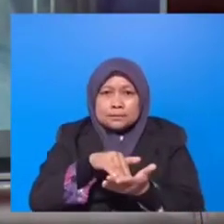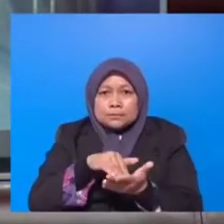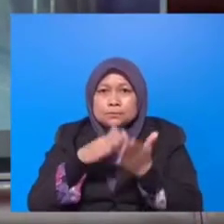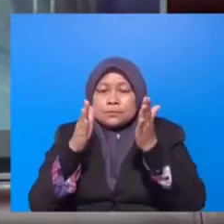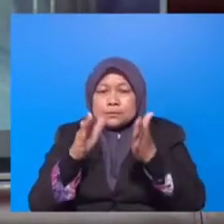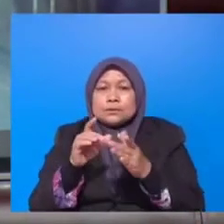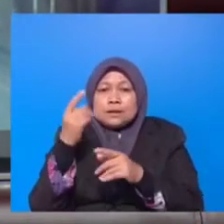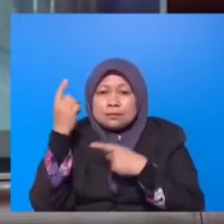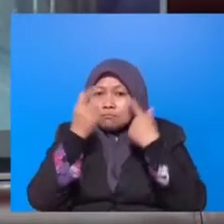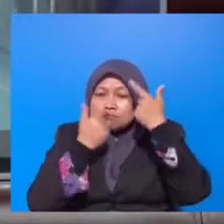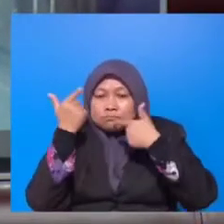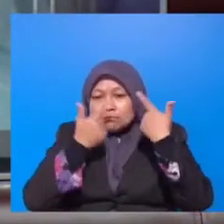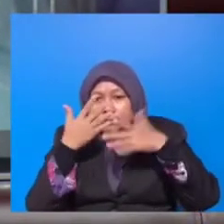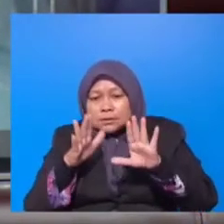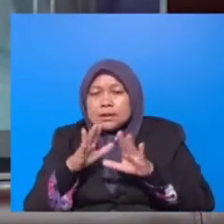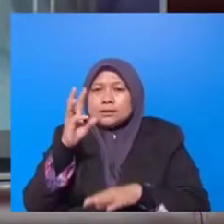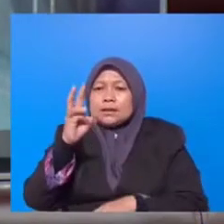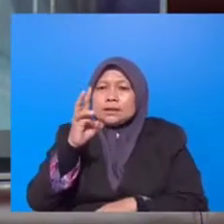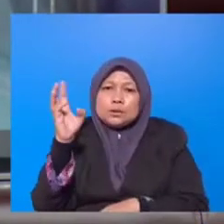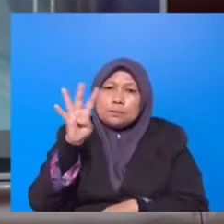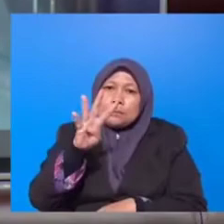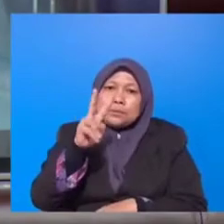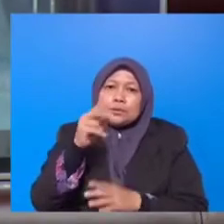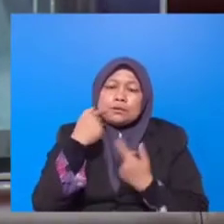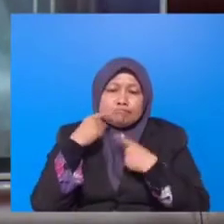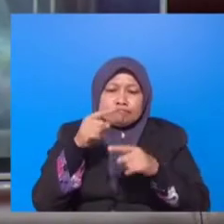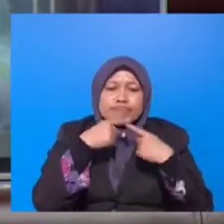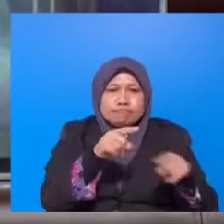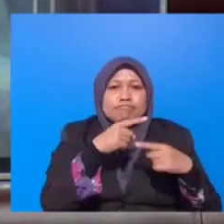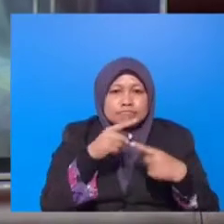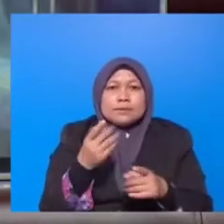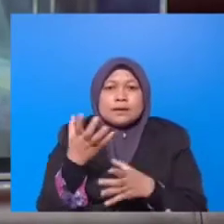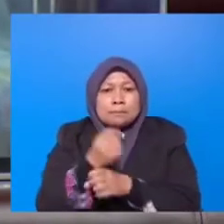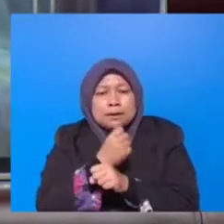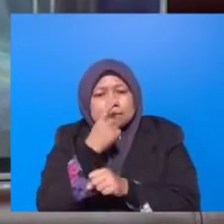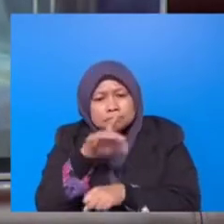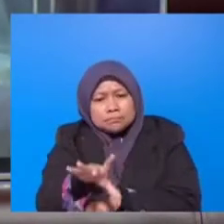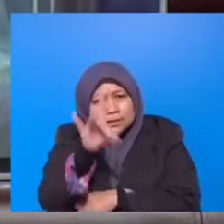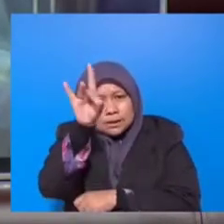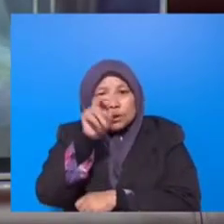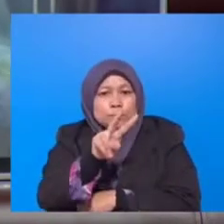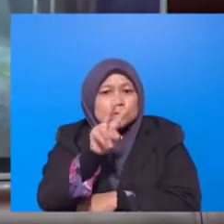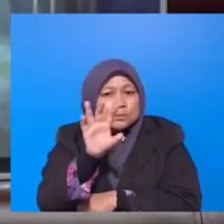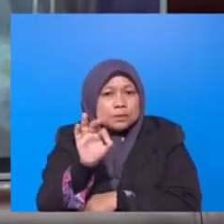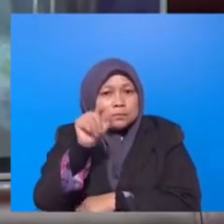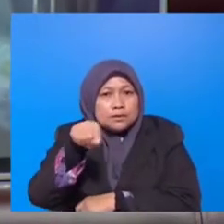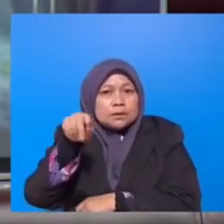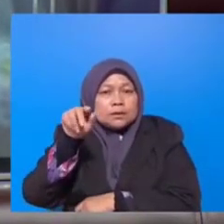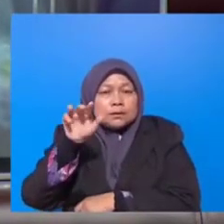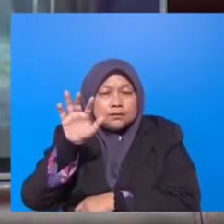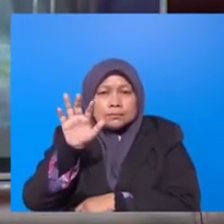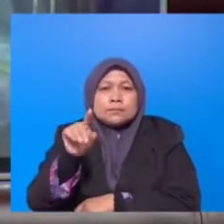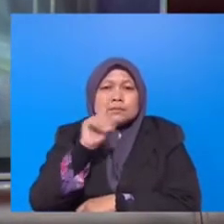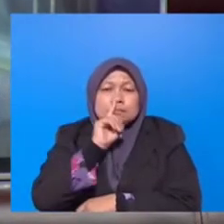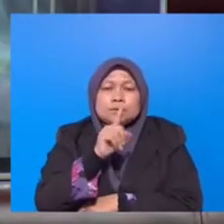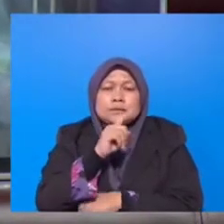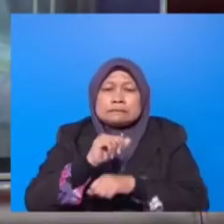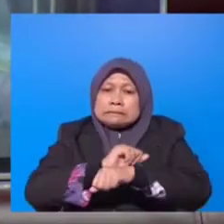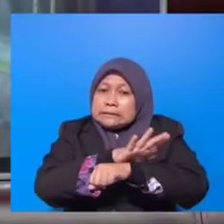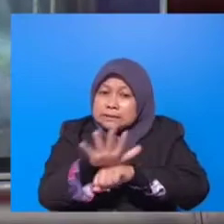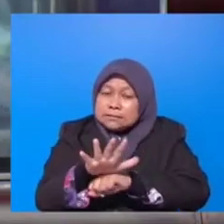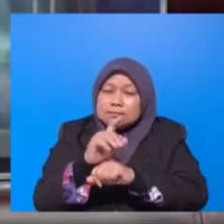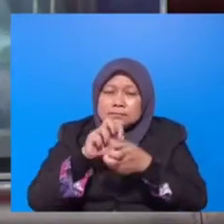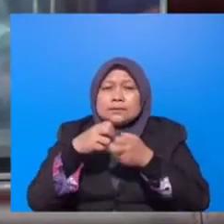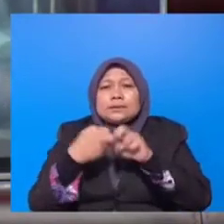98,150 tinjauan dibuat terhadap 642 responden mendapati 29.5 responden menyatakan bahawa kesan